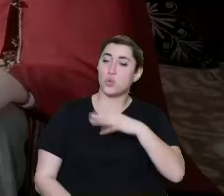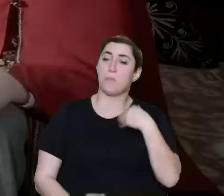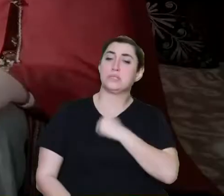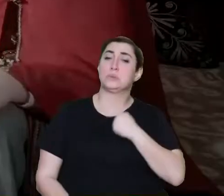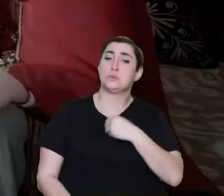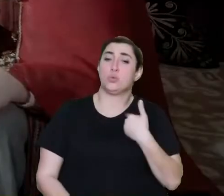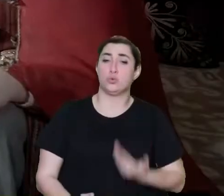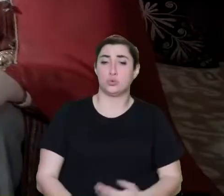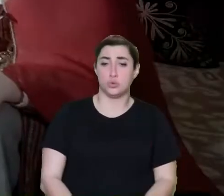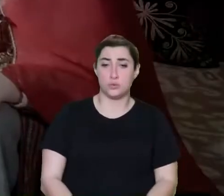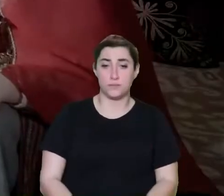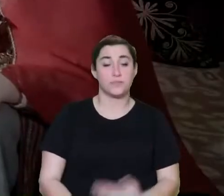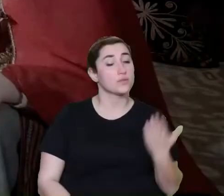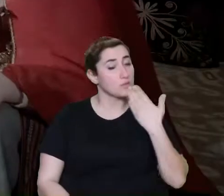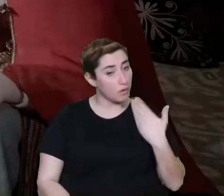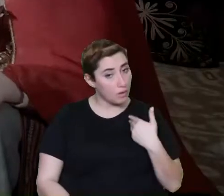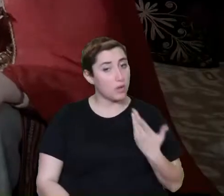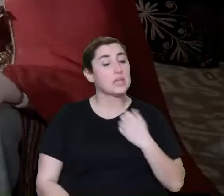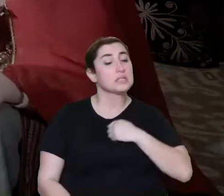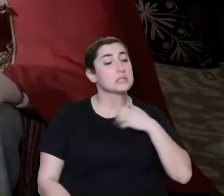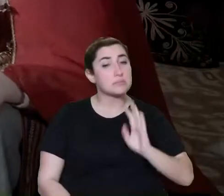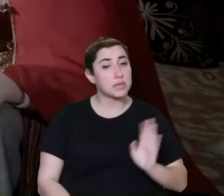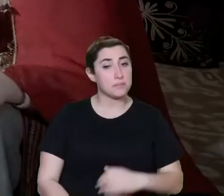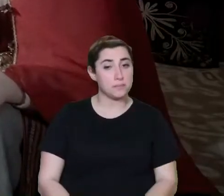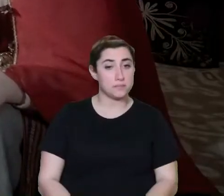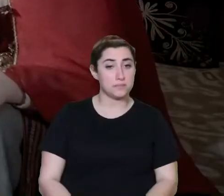kızarsın. Söyle hele, kızmam.